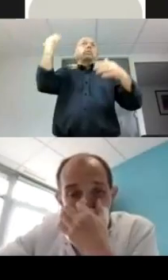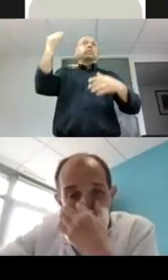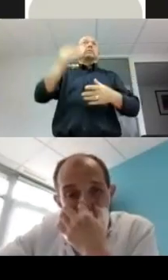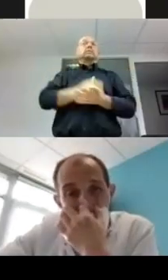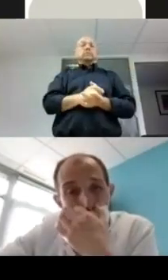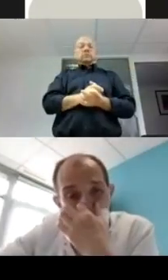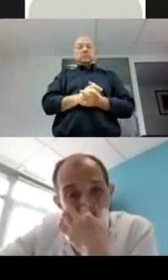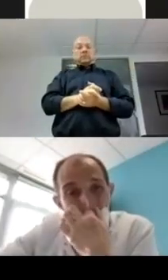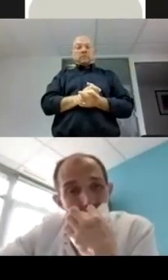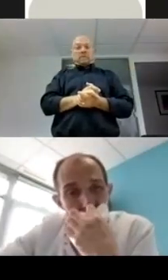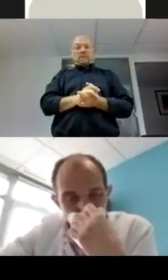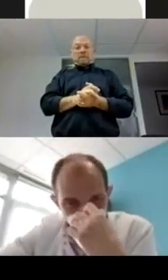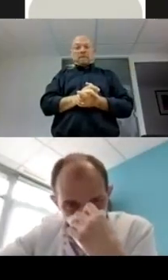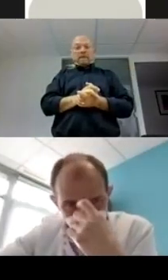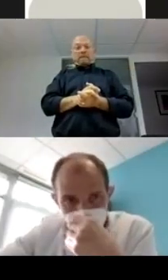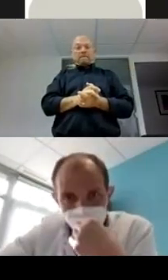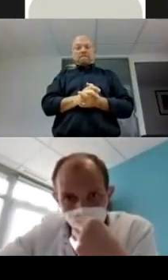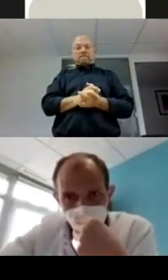2017-2018.